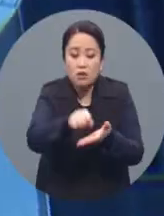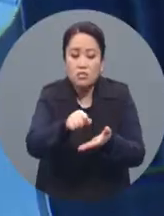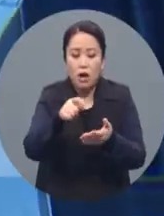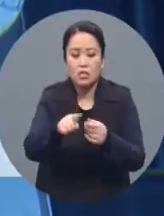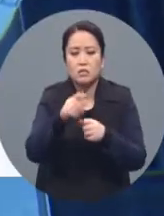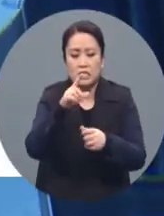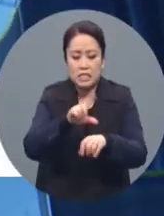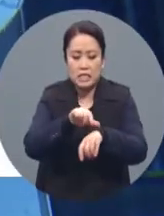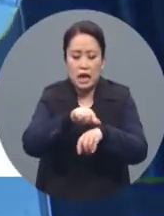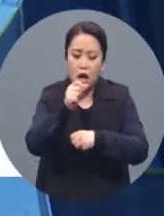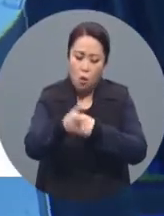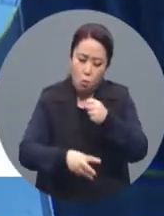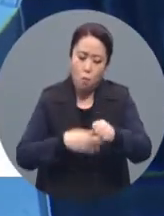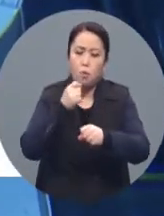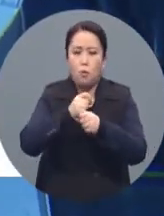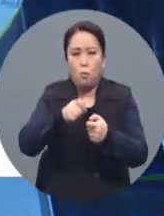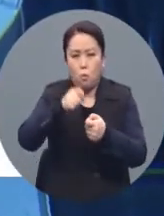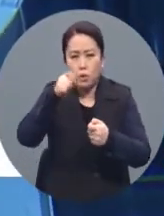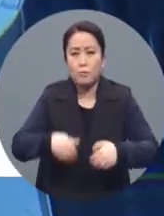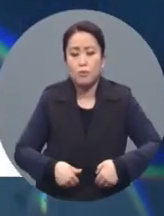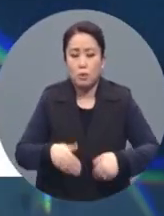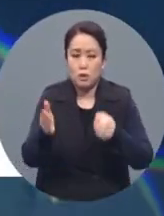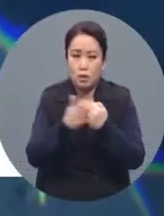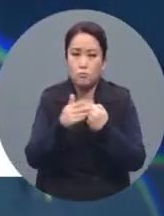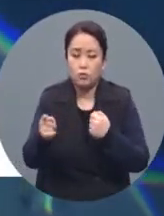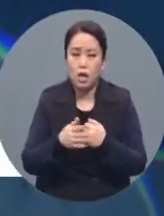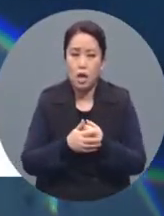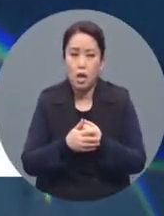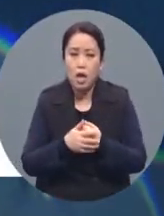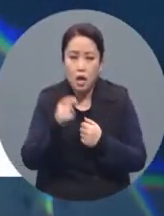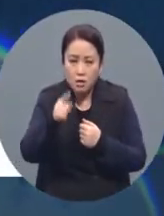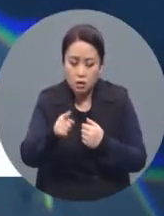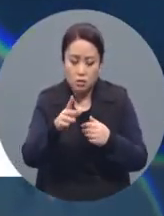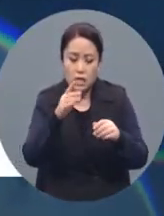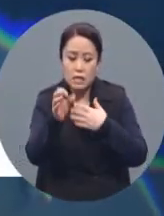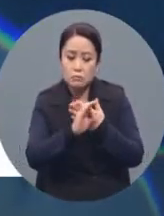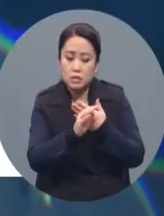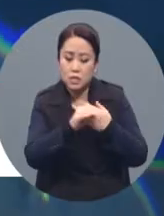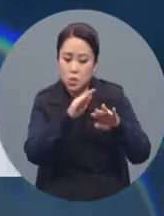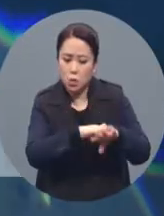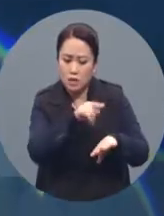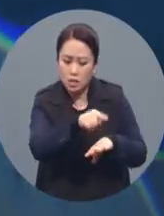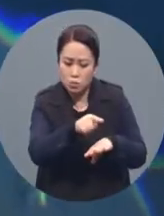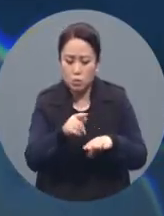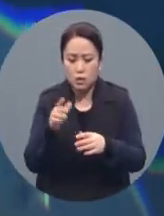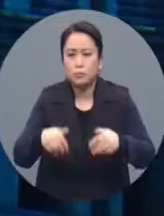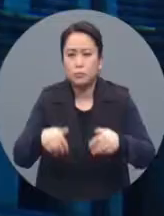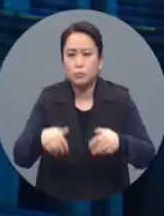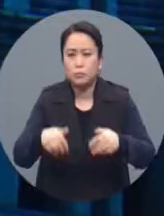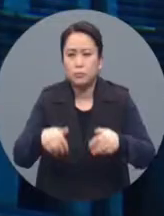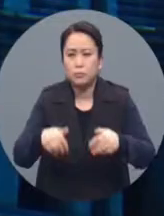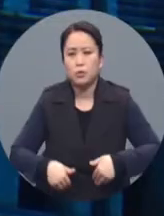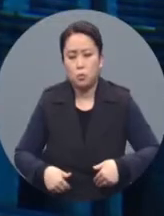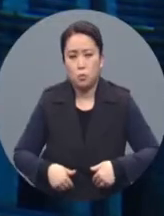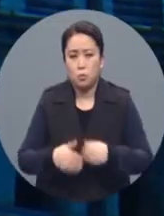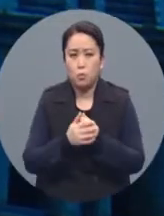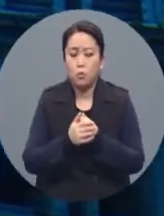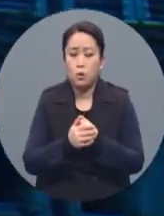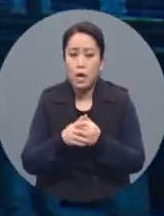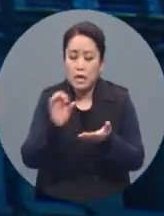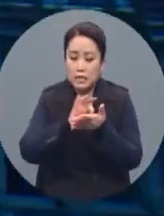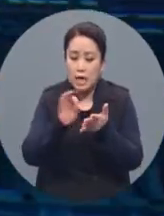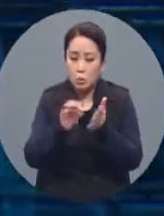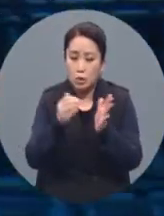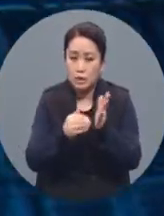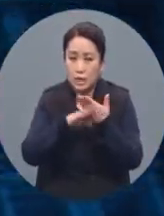특별법이 임시 시설을 연구 처리 시설로 역할 하게끔 면죄부를 준다는 합리적인 의혹이 제기되는 이유입니다 사용후 핵연료